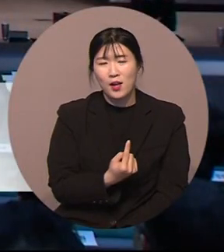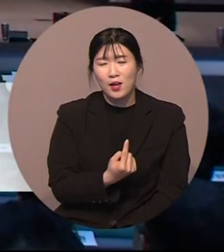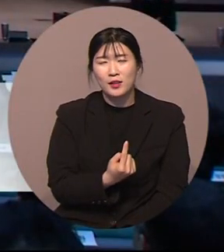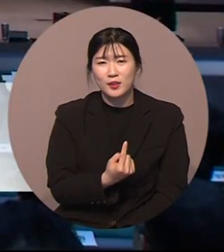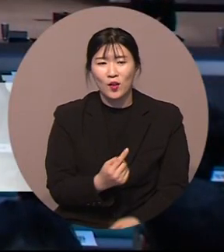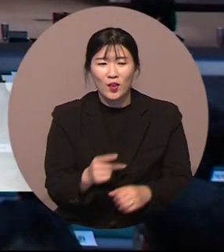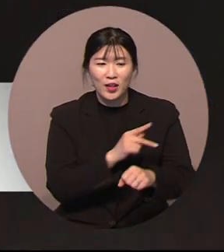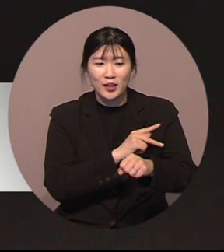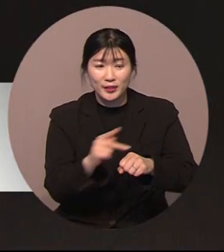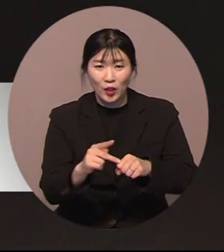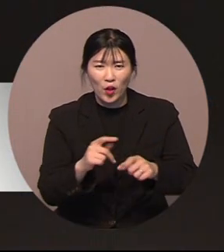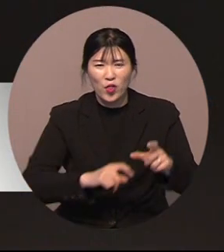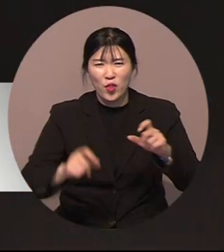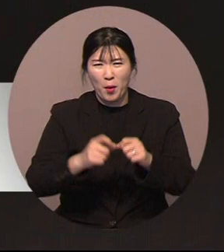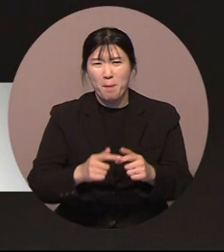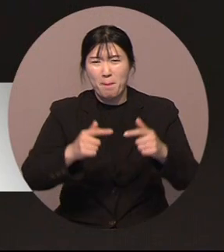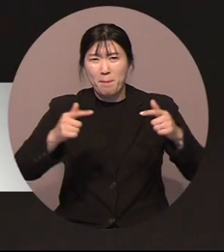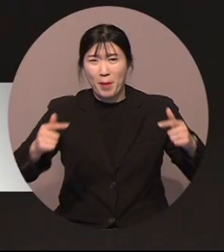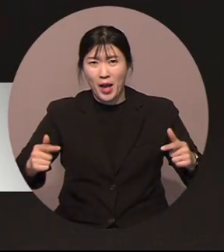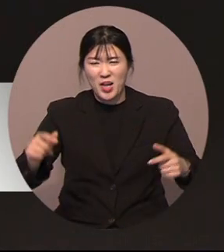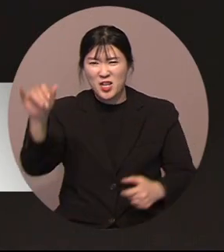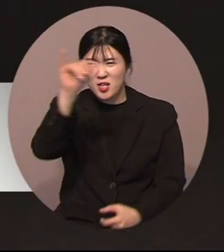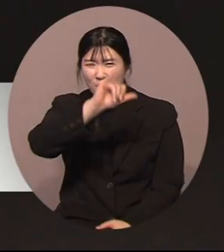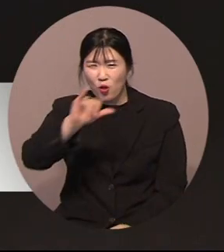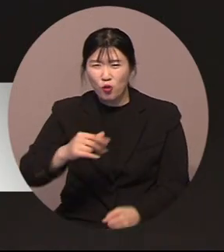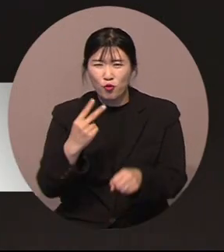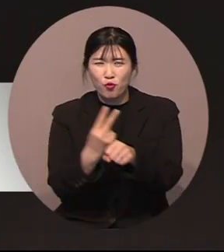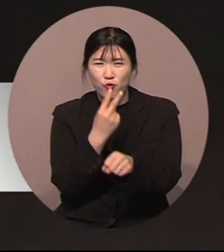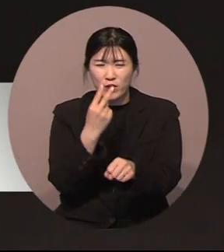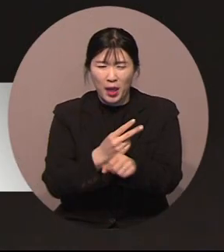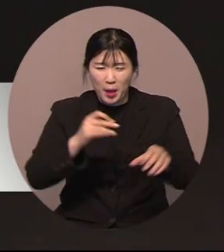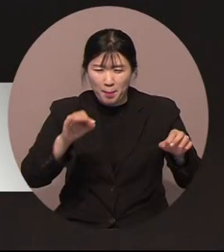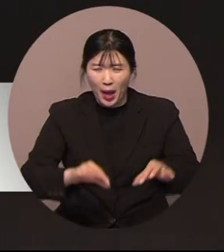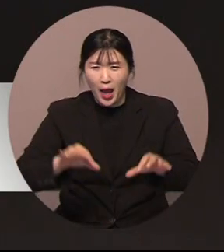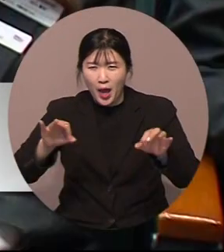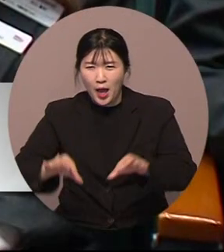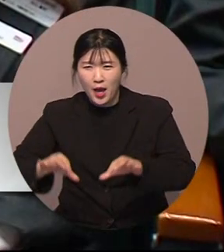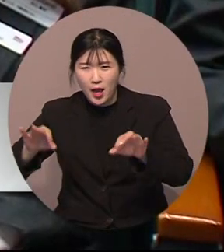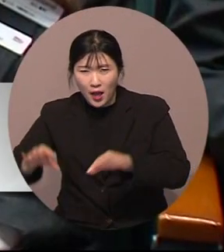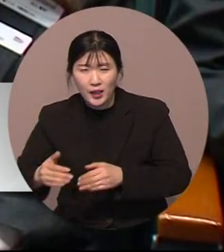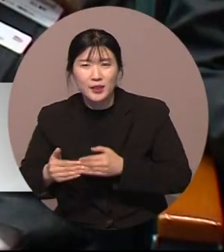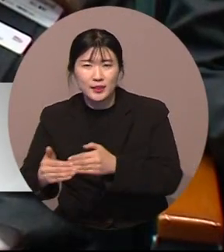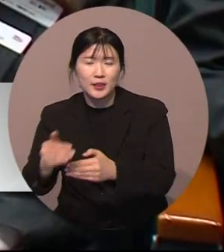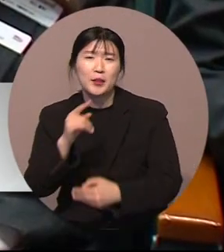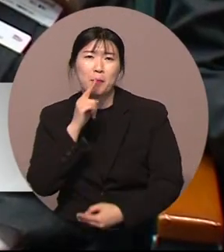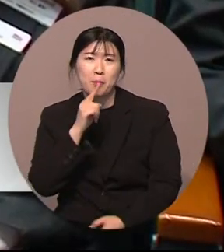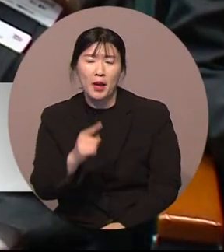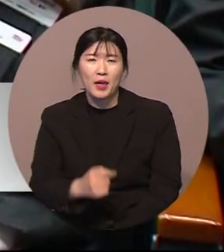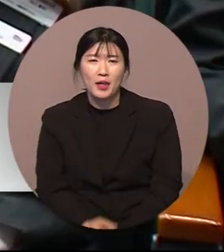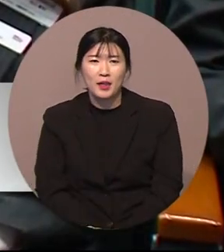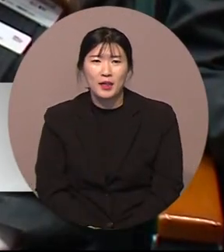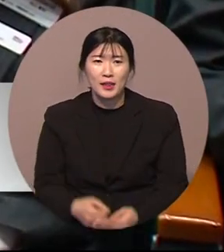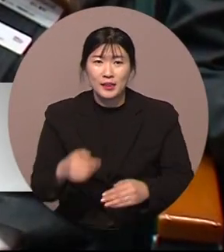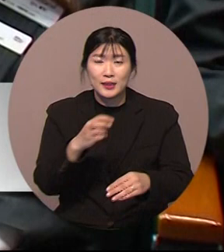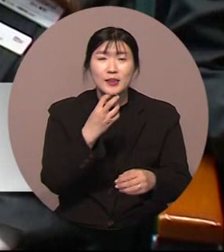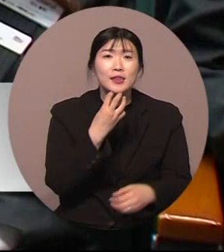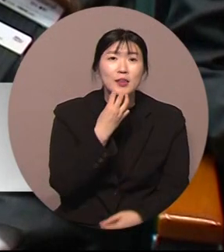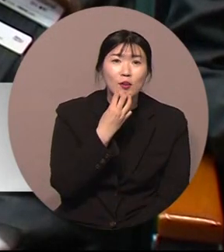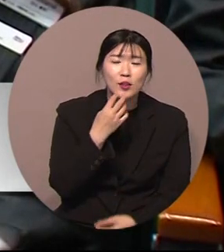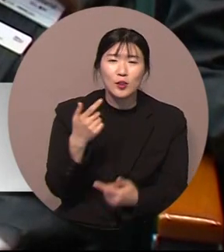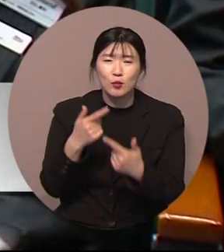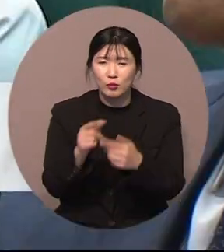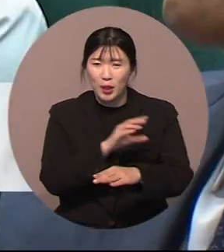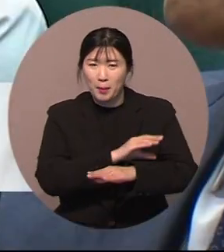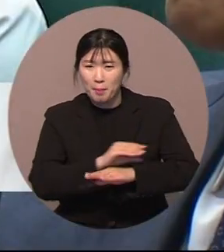고속 철을 확대해 전국 두시간 생활권을 실현하겠다고 밝혔습니다 서울에서 부산까지 시간 10분대